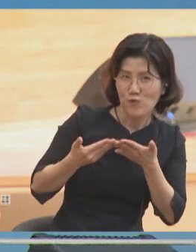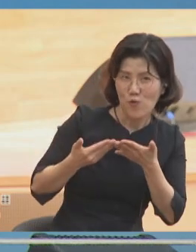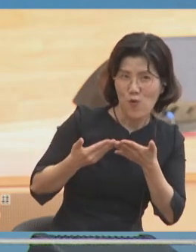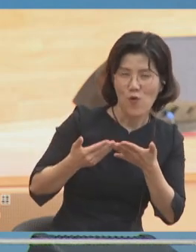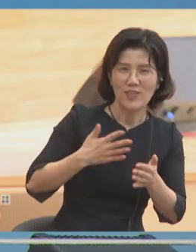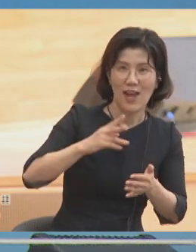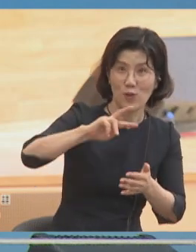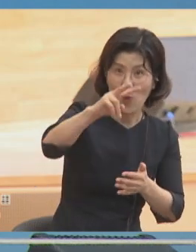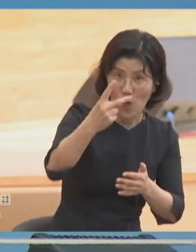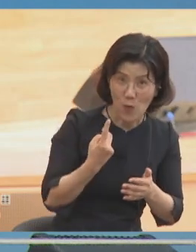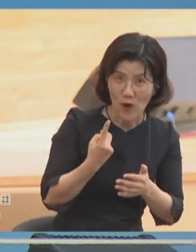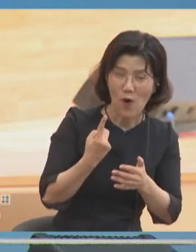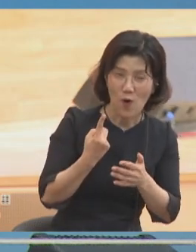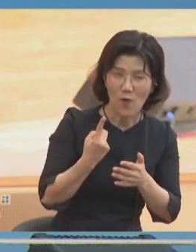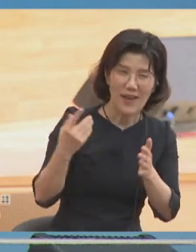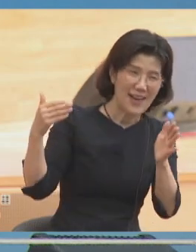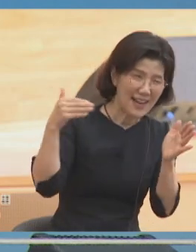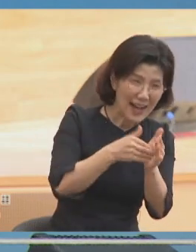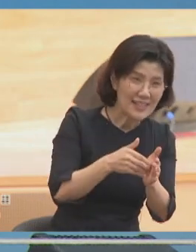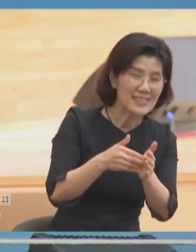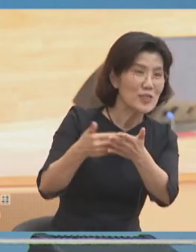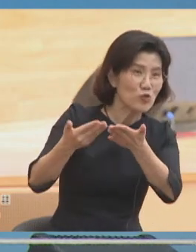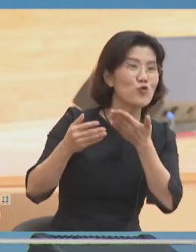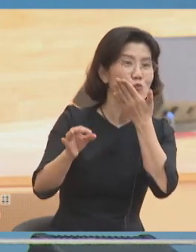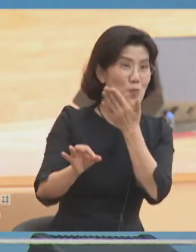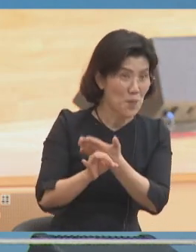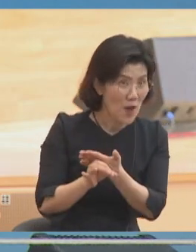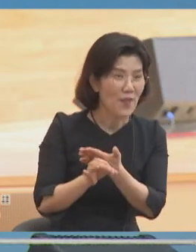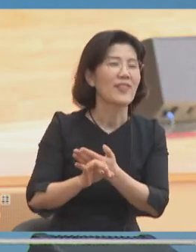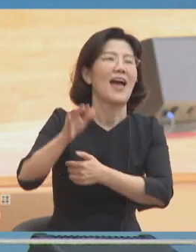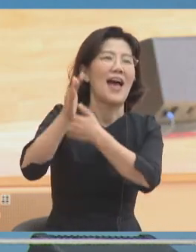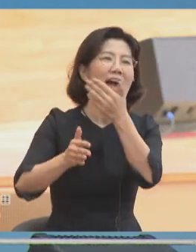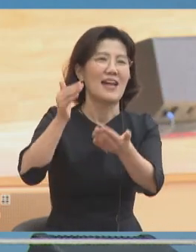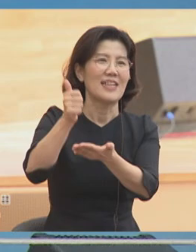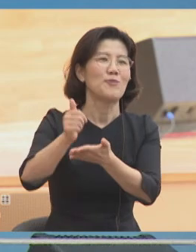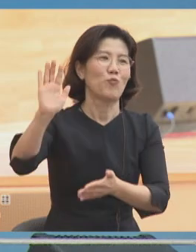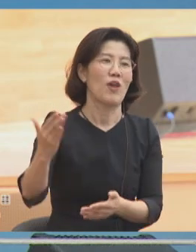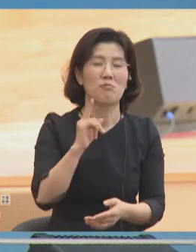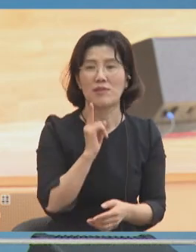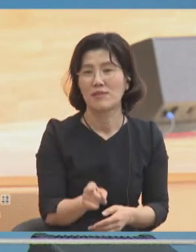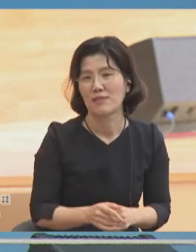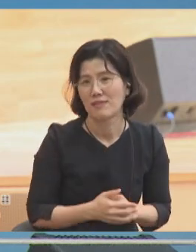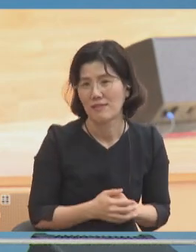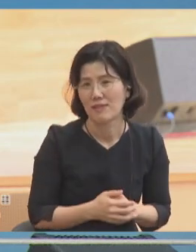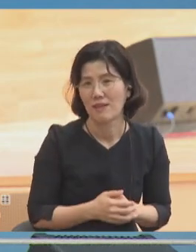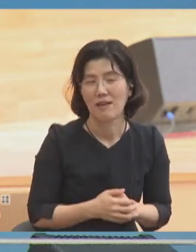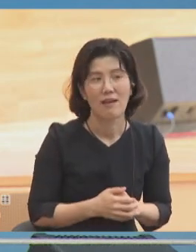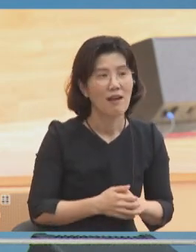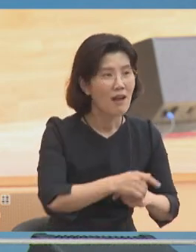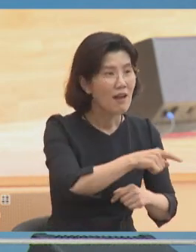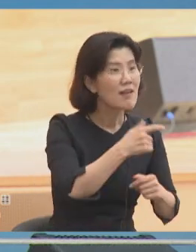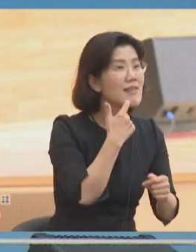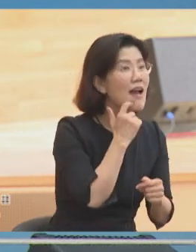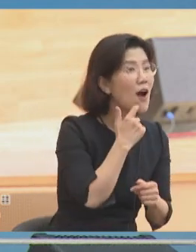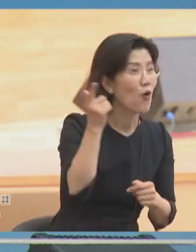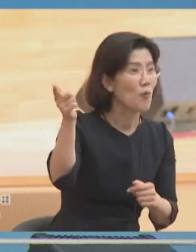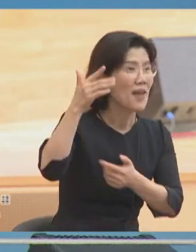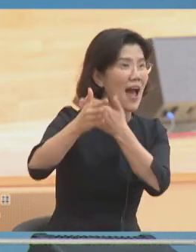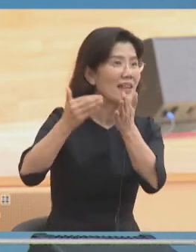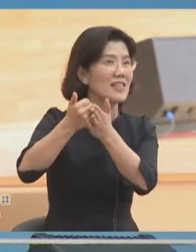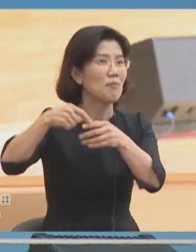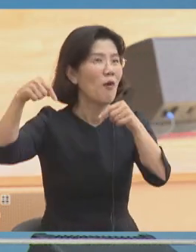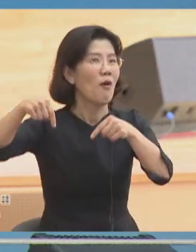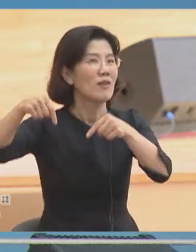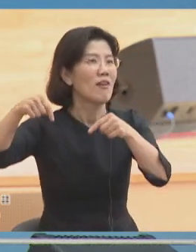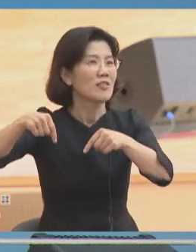오기까지 하시면이라는 조건이 달려 있어요 야곱이 하나님 앞에 지금 뭐 하고 있는 거예요 흥정하고